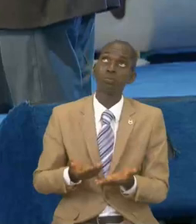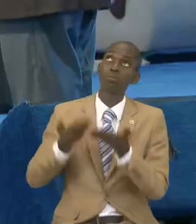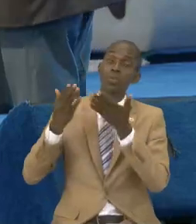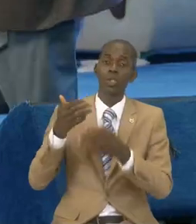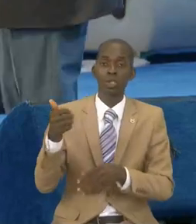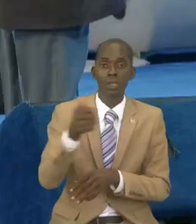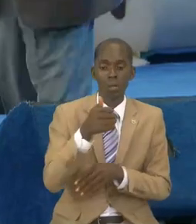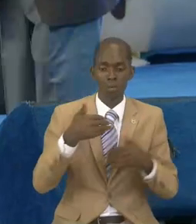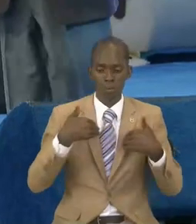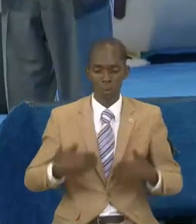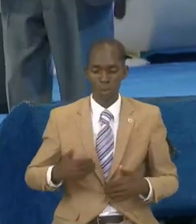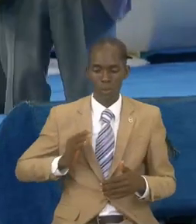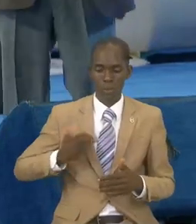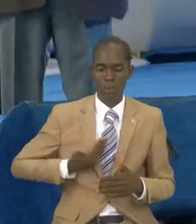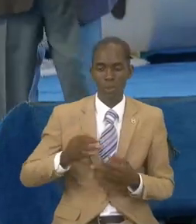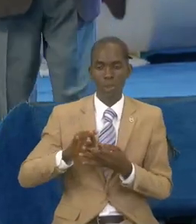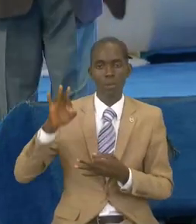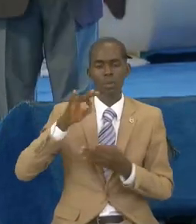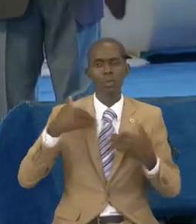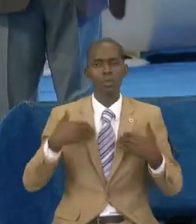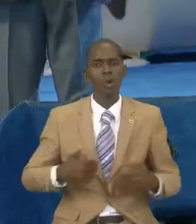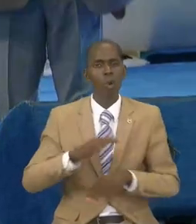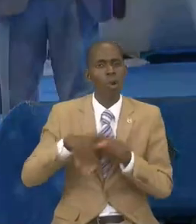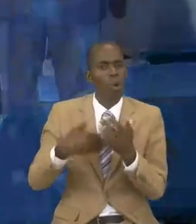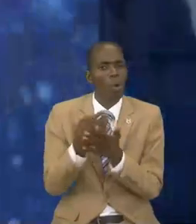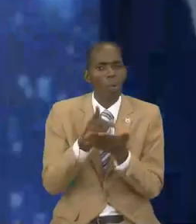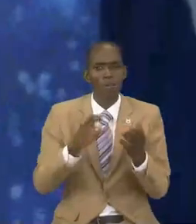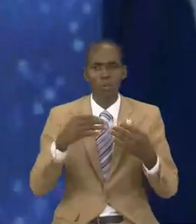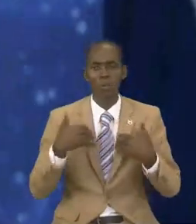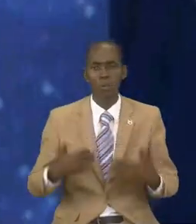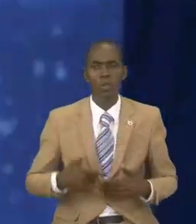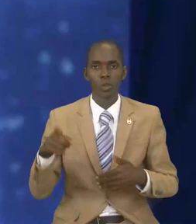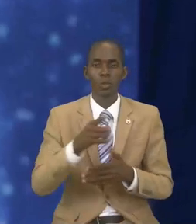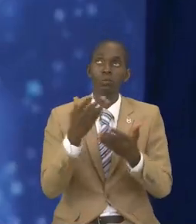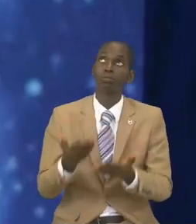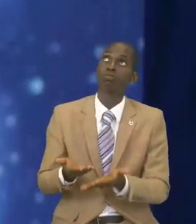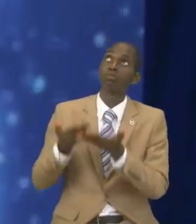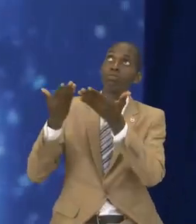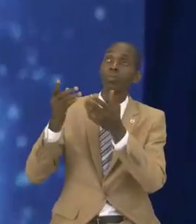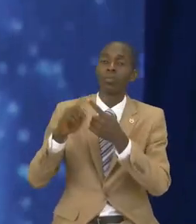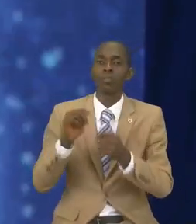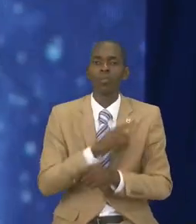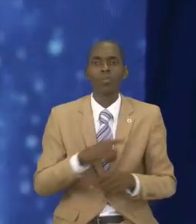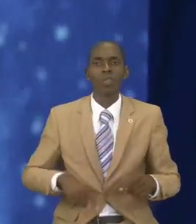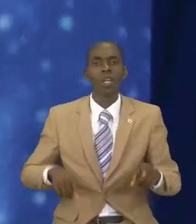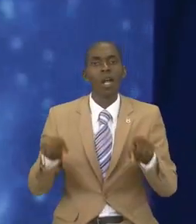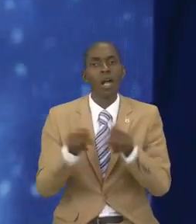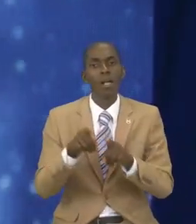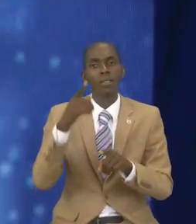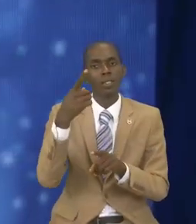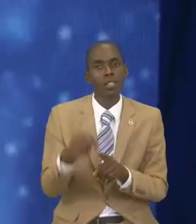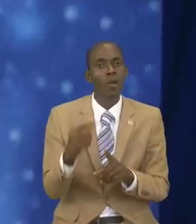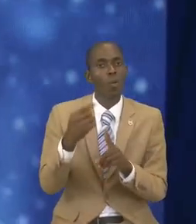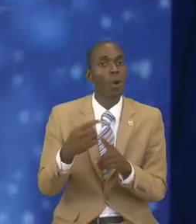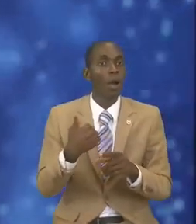corps, âme et esprit, tout ce que vous avez, toutes vos facultés, vous devez offrir tout au Seigneur, comme la